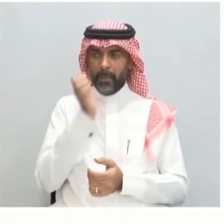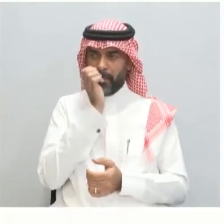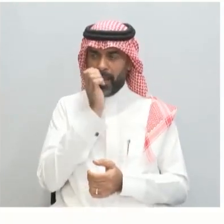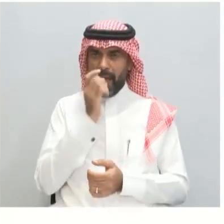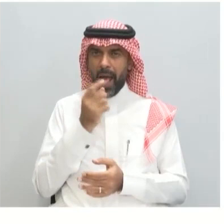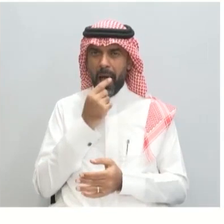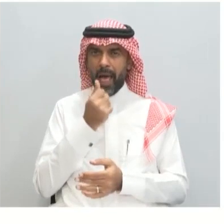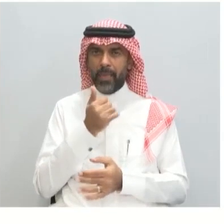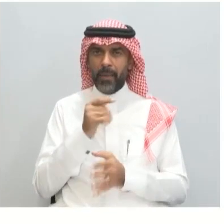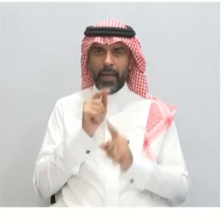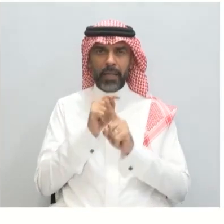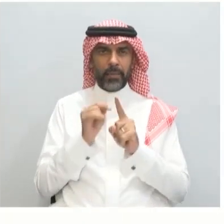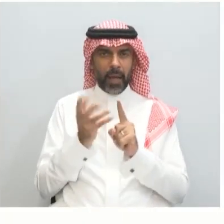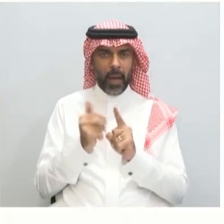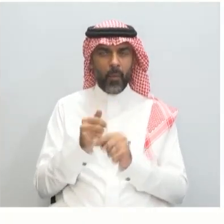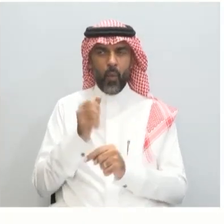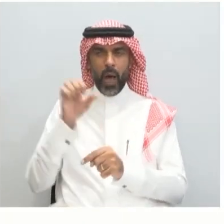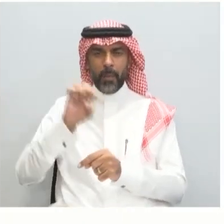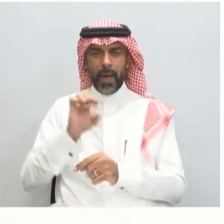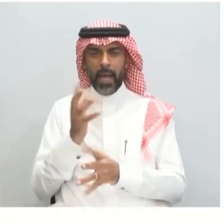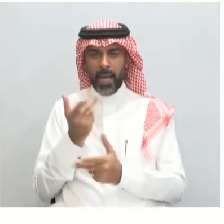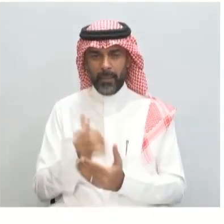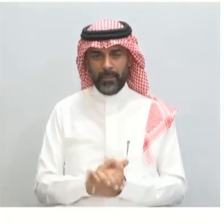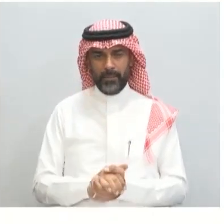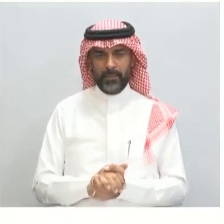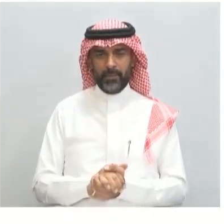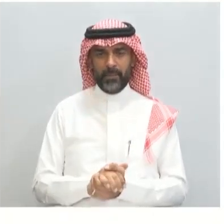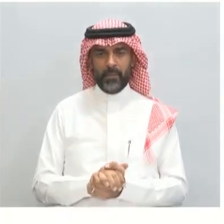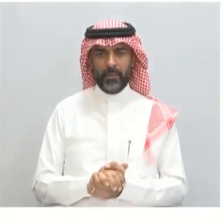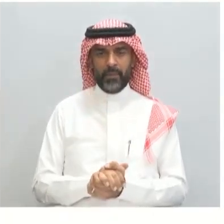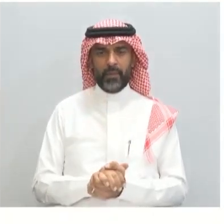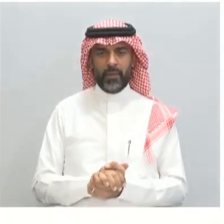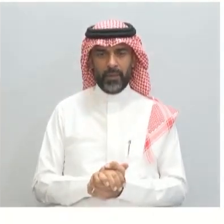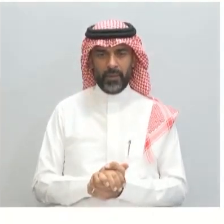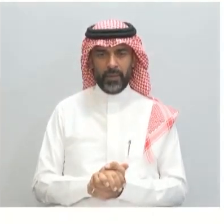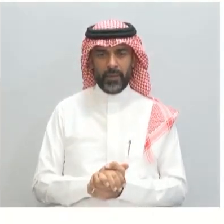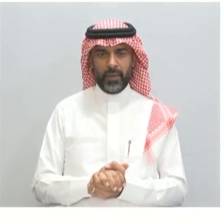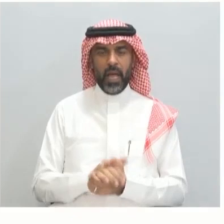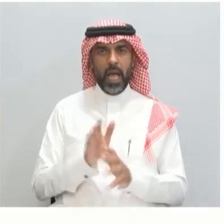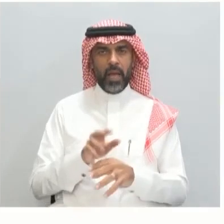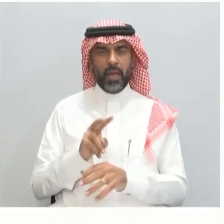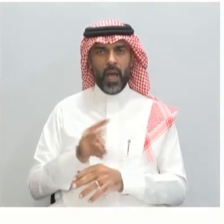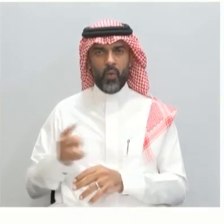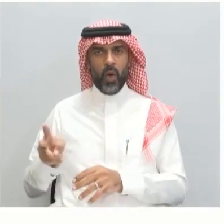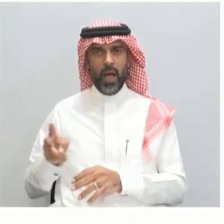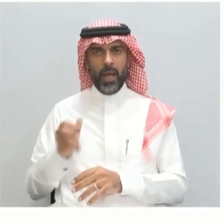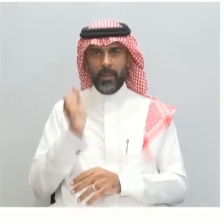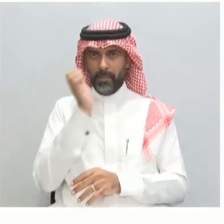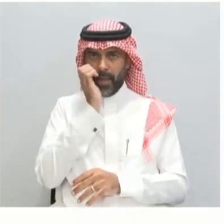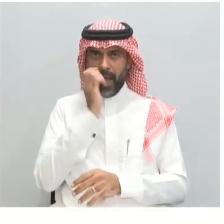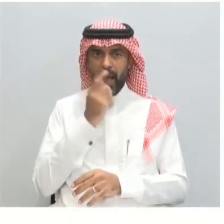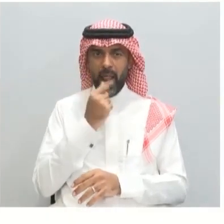ونسبتها والمياه المالحه ونسبتها وتعرفنا ايضا على انواع المياه